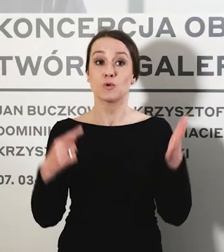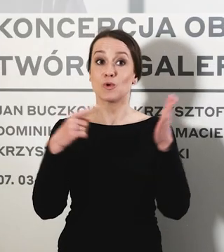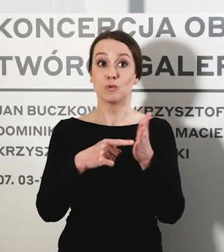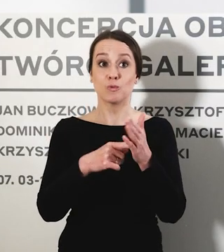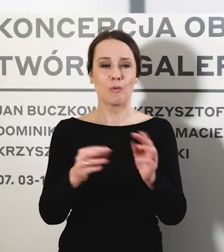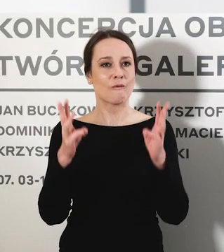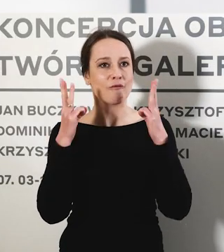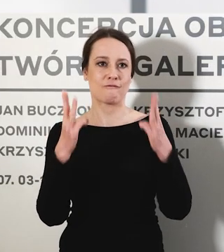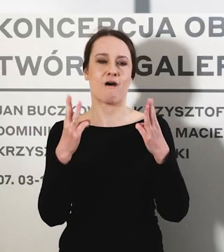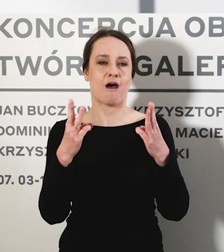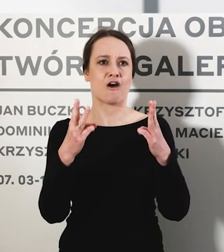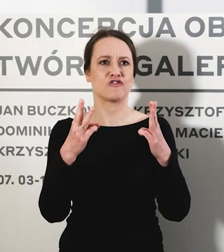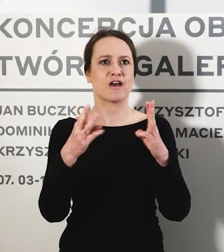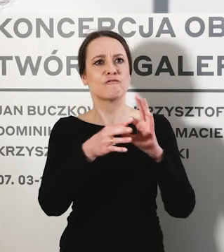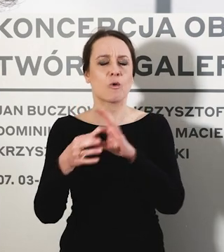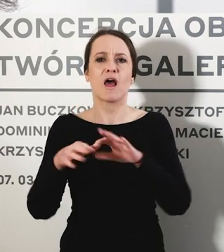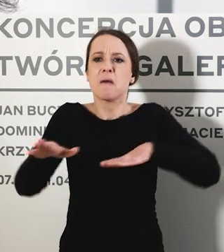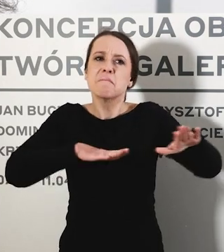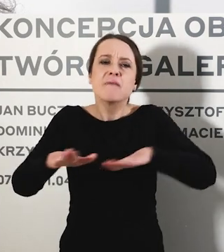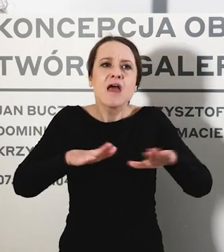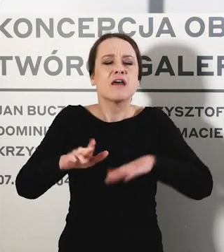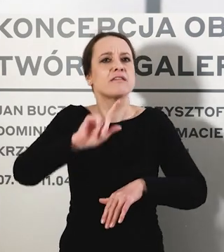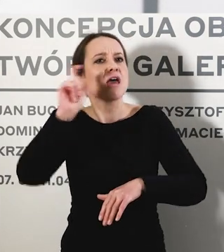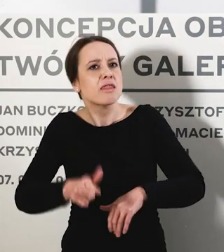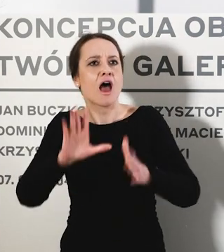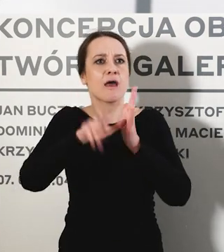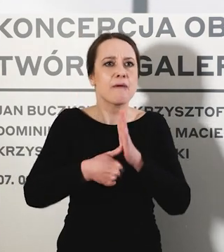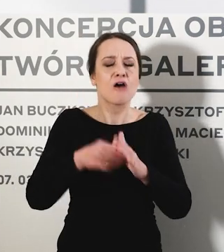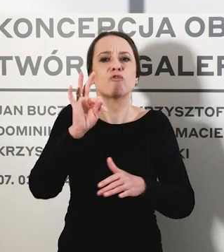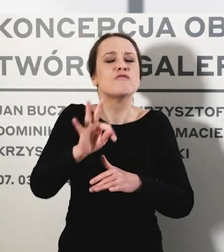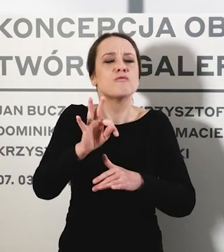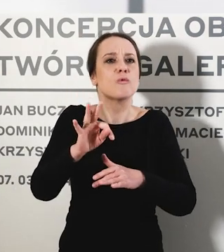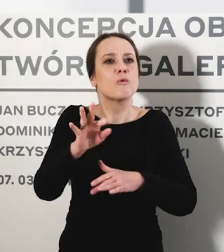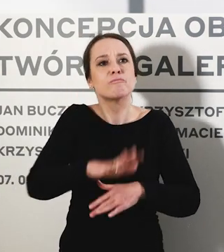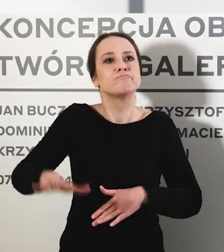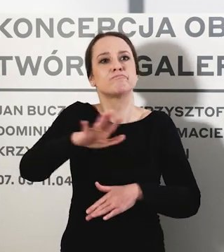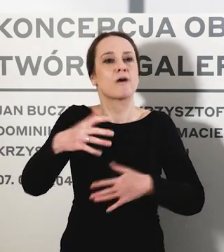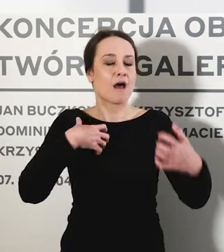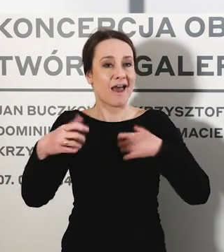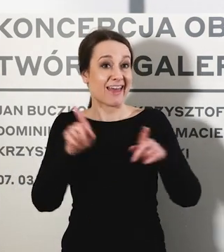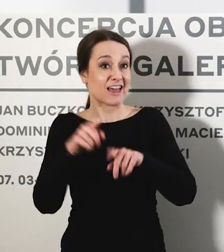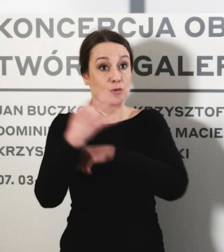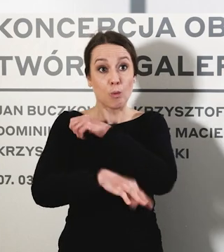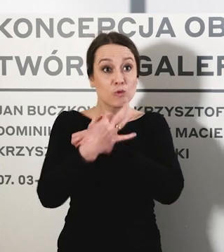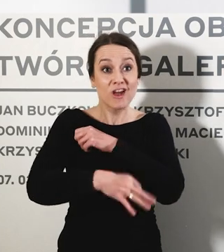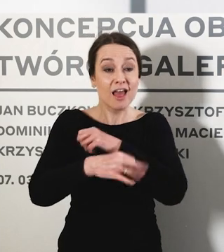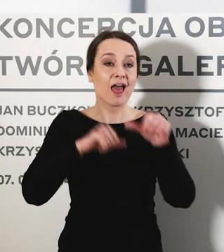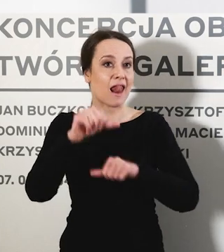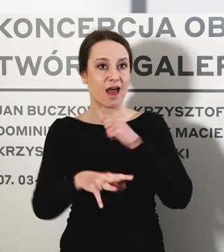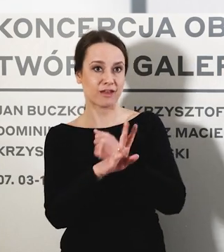tutaj jest kontekst miejsca gdańsk z jego środowiskiem artystycznym uczelnią w latach